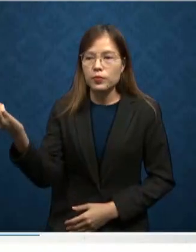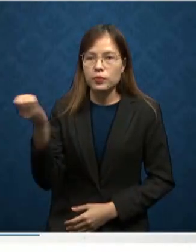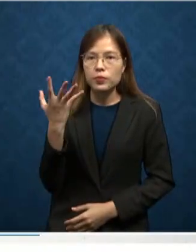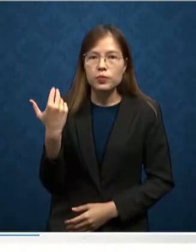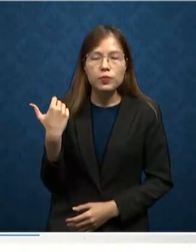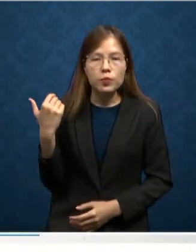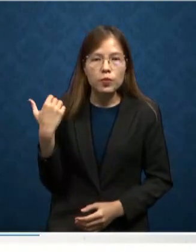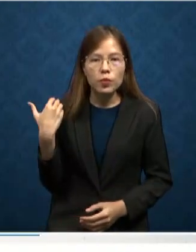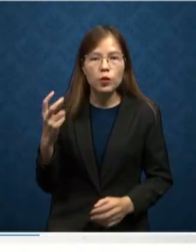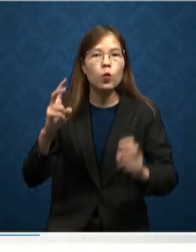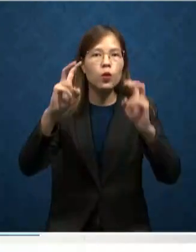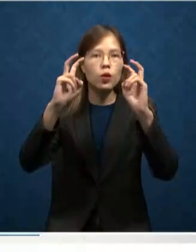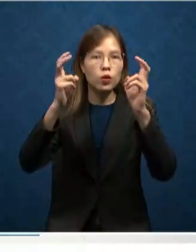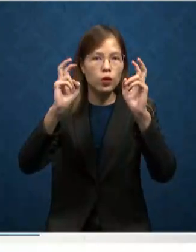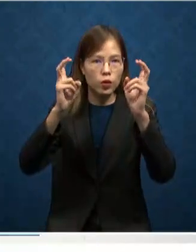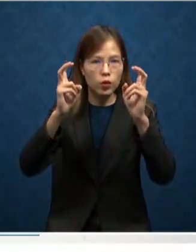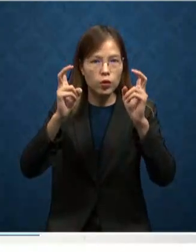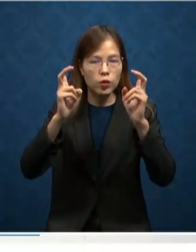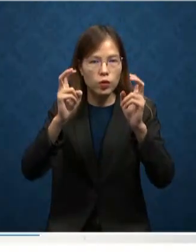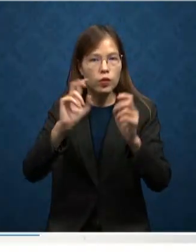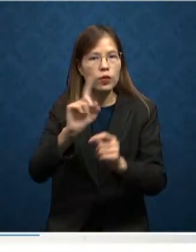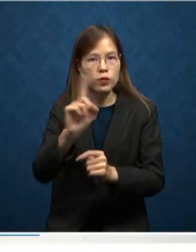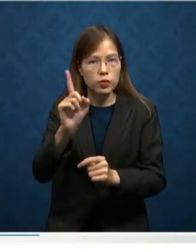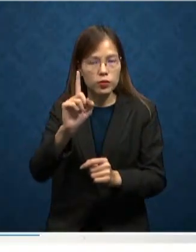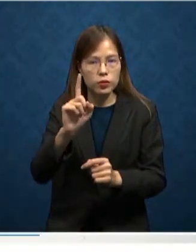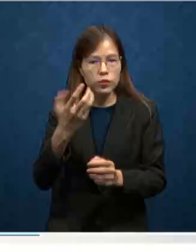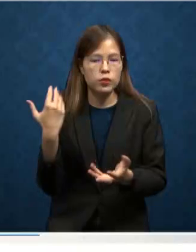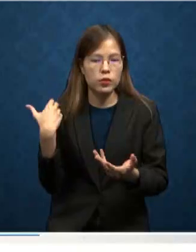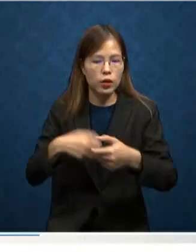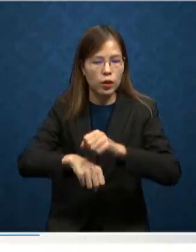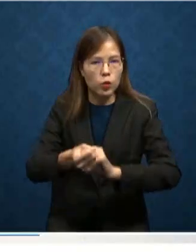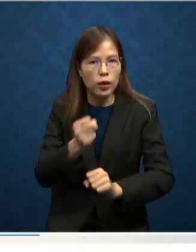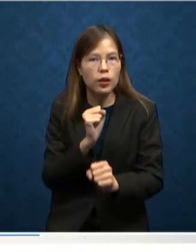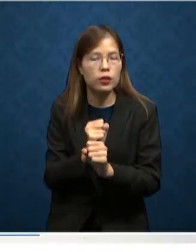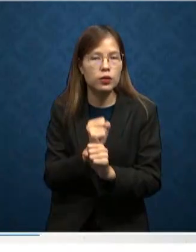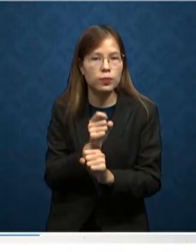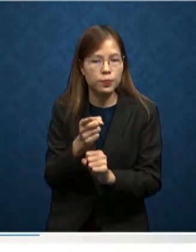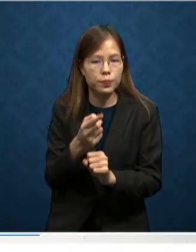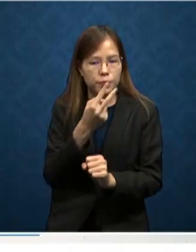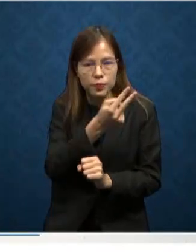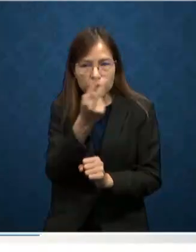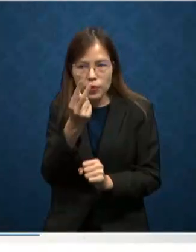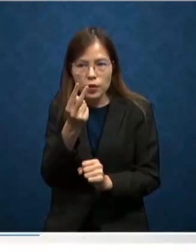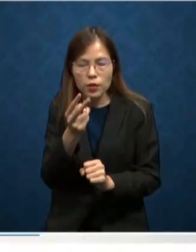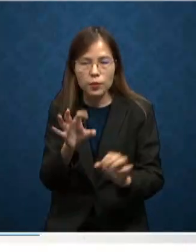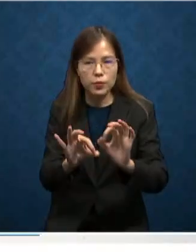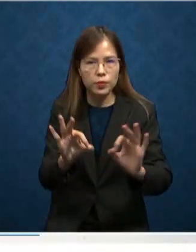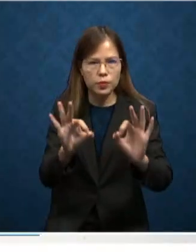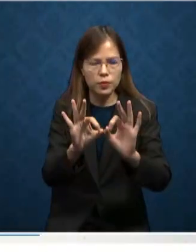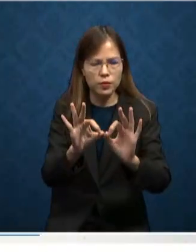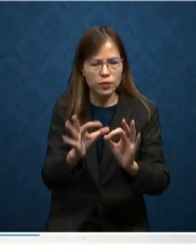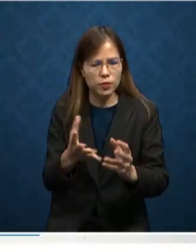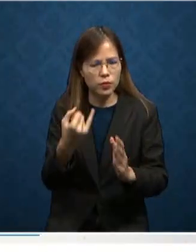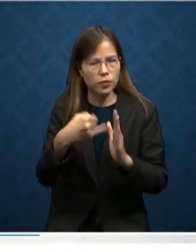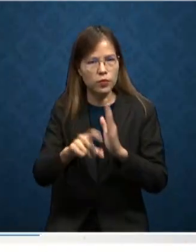มีคดีค้างนะอยู่ในท่อของท่านหรือในกระบวนการปกติหรือท่านเห็นอะไรที่เป็นประเด็นที่ไม่ปกติ